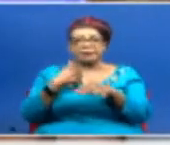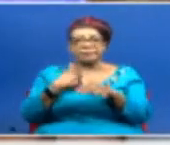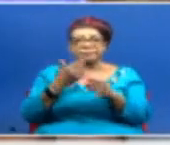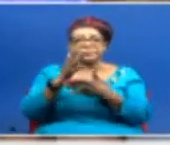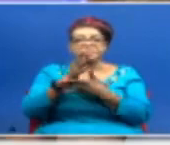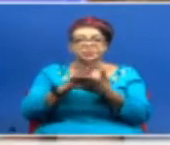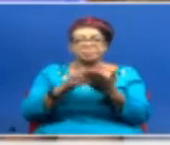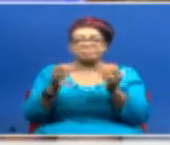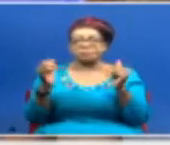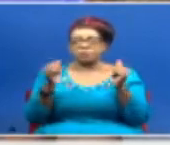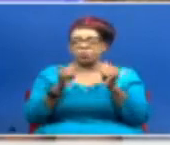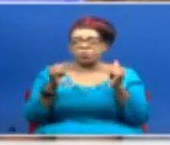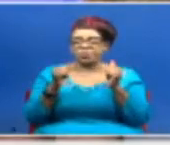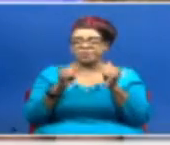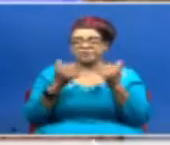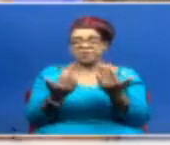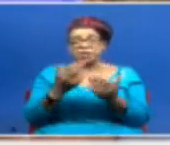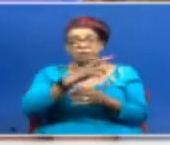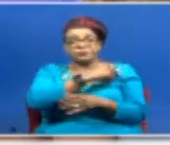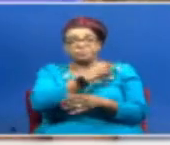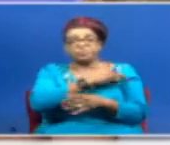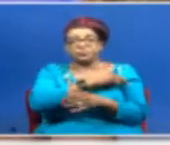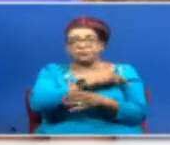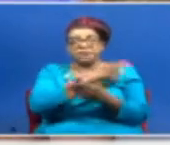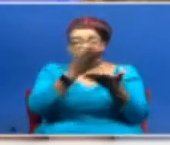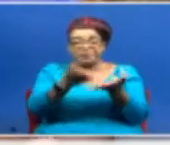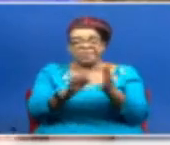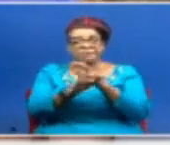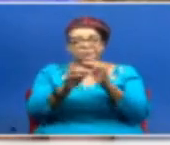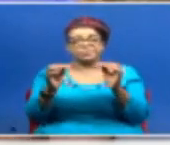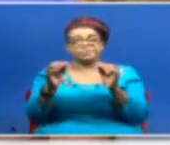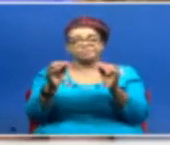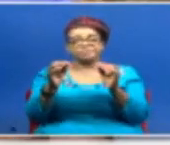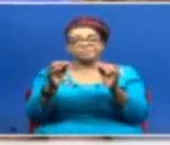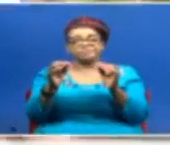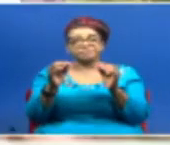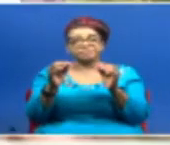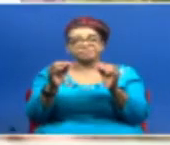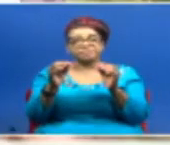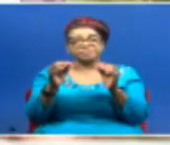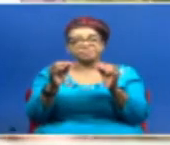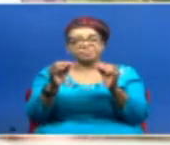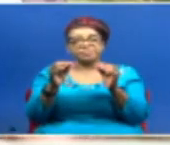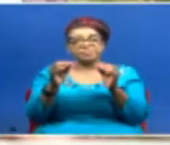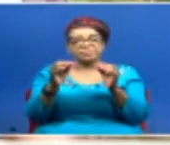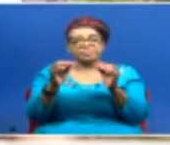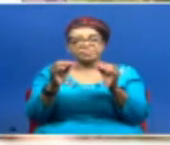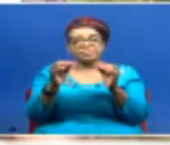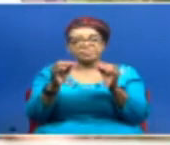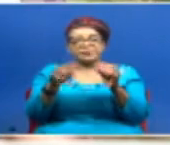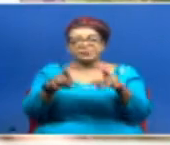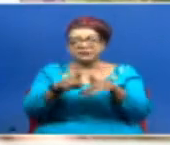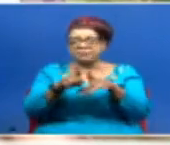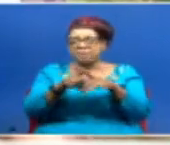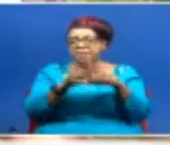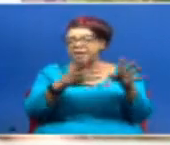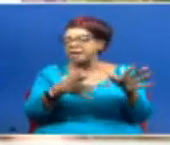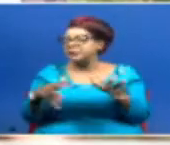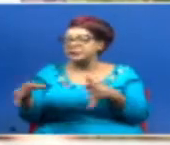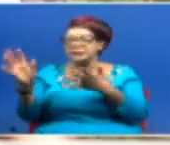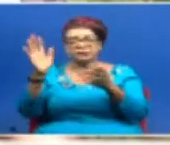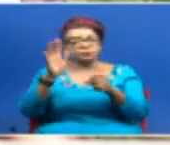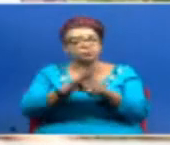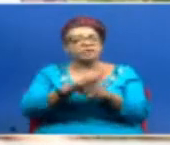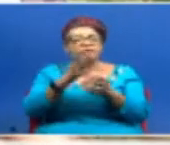na baridi ama waliingia kwa maji. Sasa hiyo hawako hapo, wako hospitali wanashughulikiwa afya yao. Ni kama imebeba vitu vingi kwa sababu ile